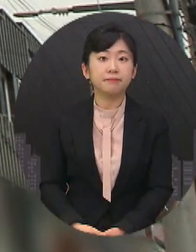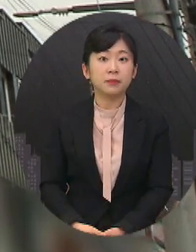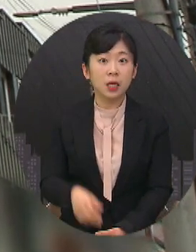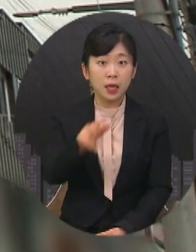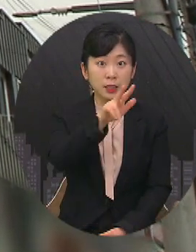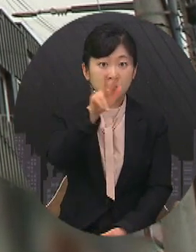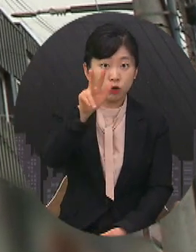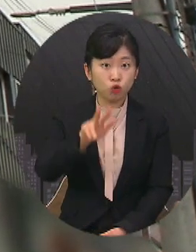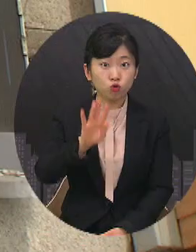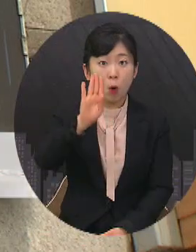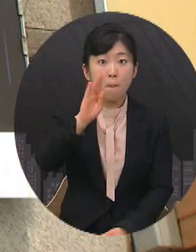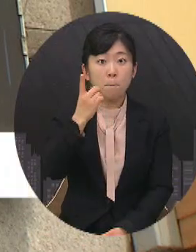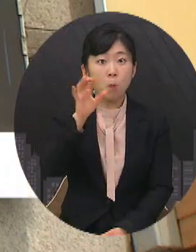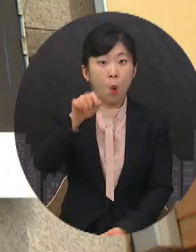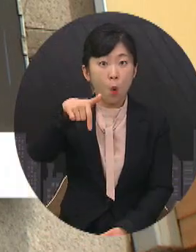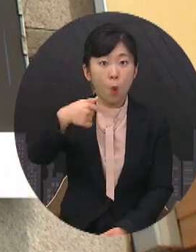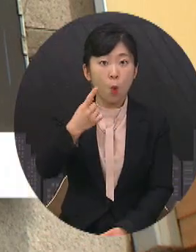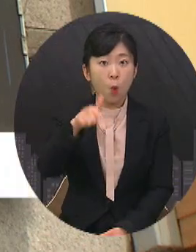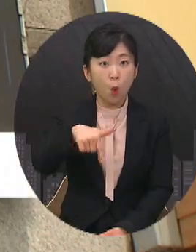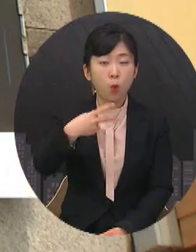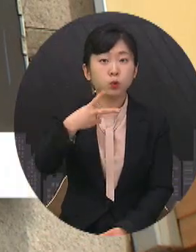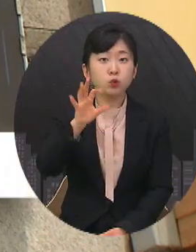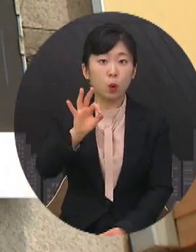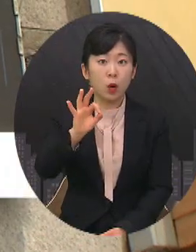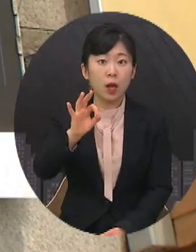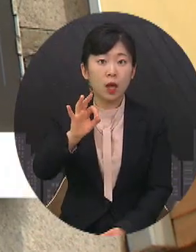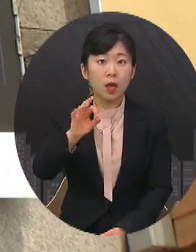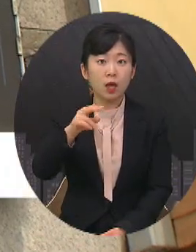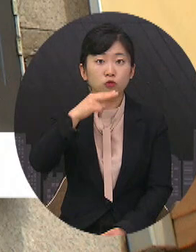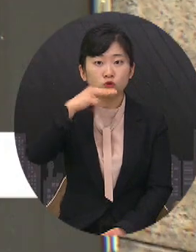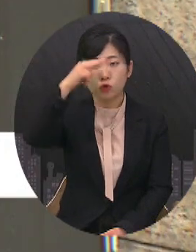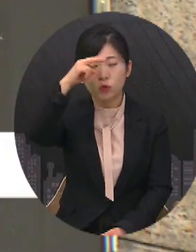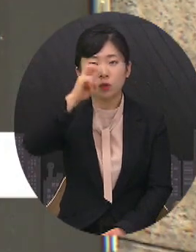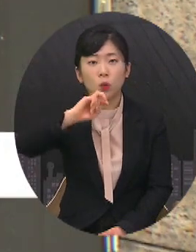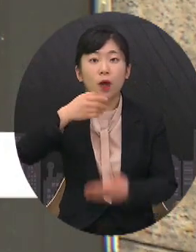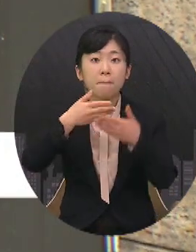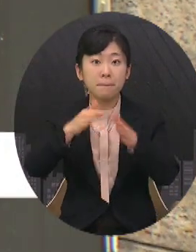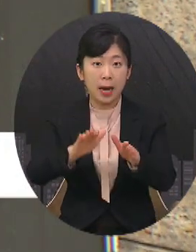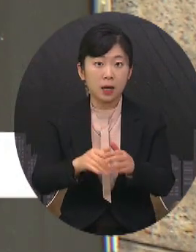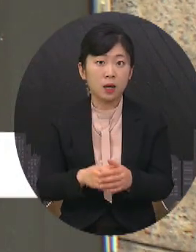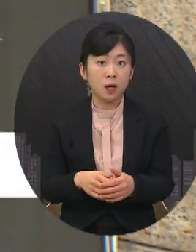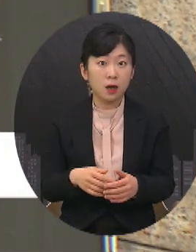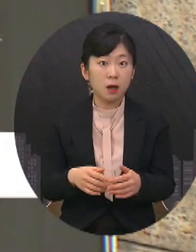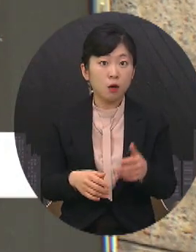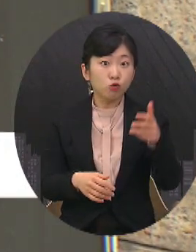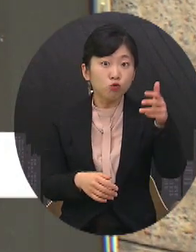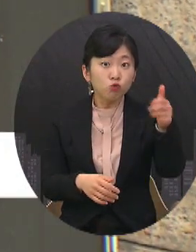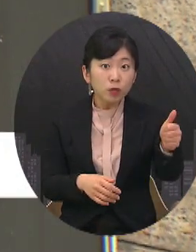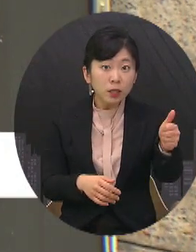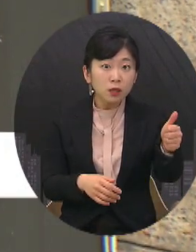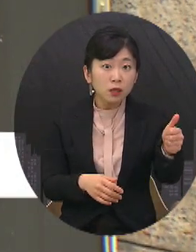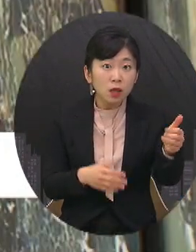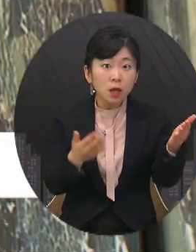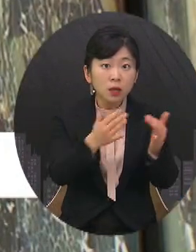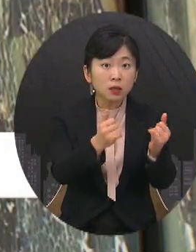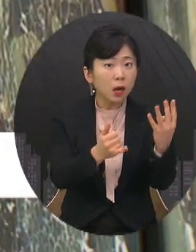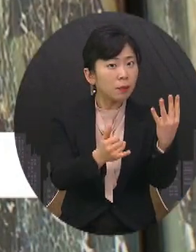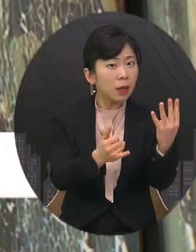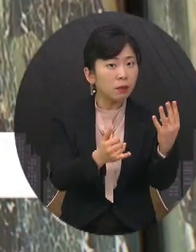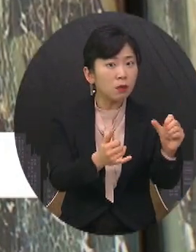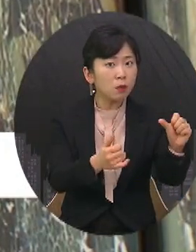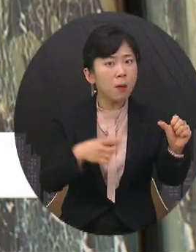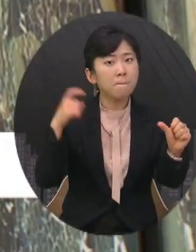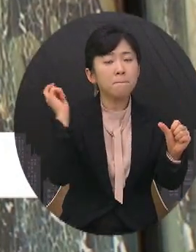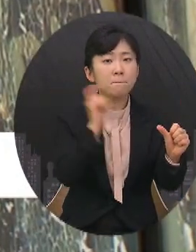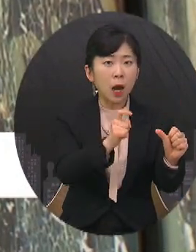진주시 봉곡동 의한 단란주점 이 단란 주점 업주 인 50대 남성의 2녀 종사자 4명이 잇따라 코로나 1구